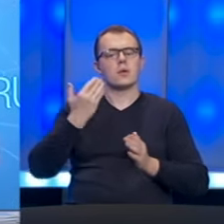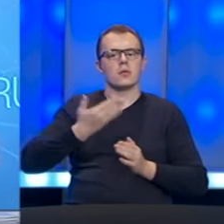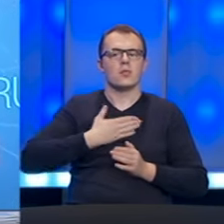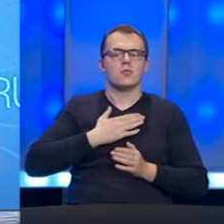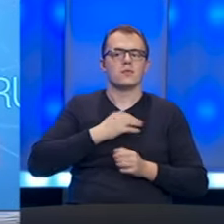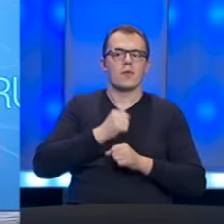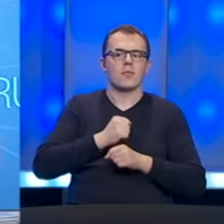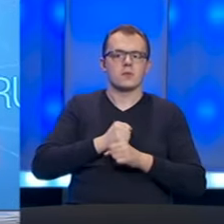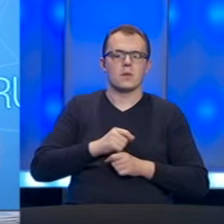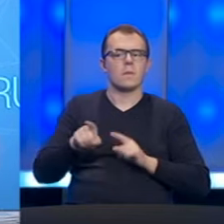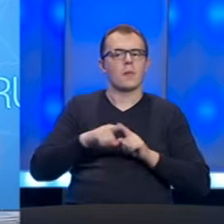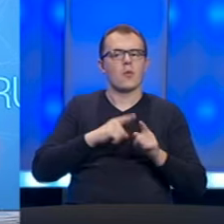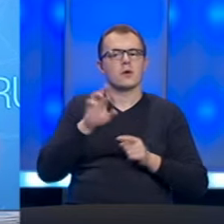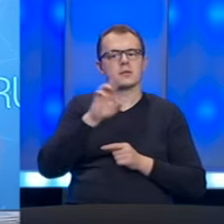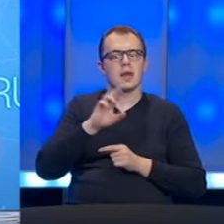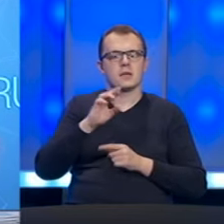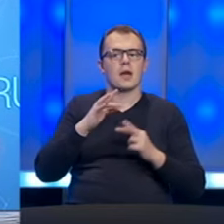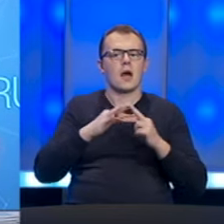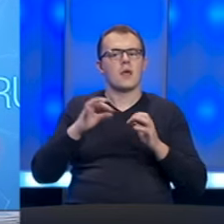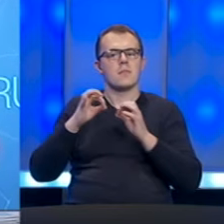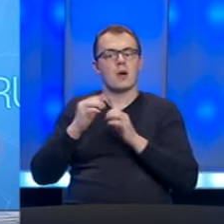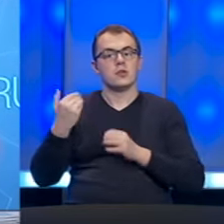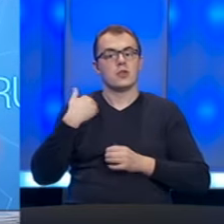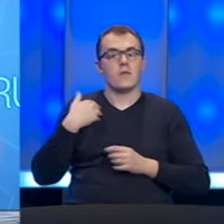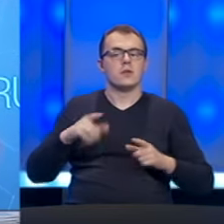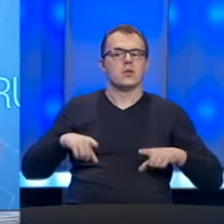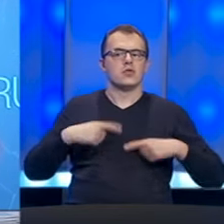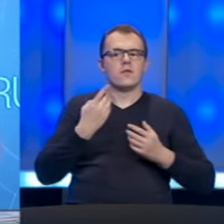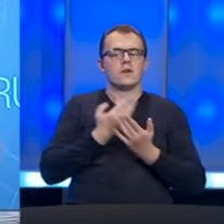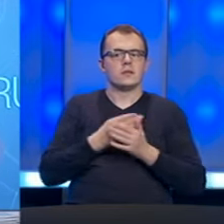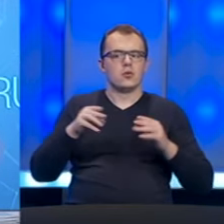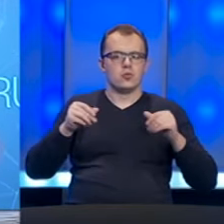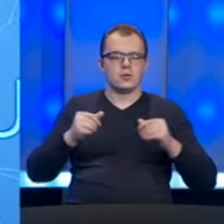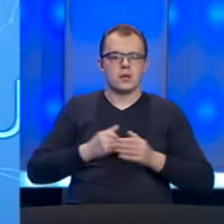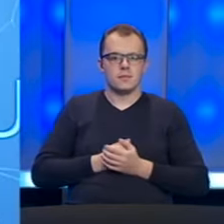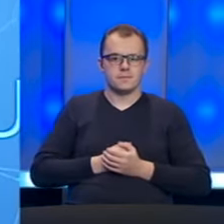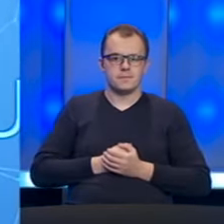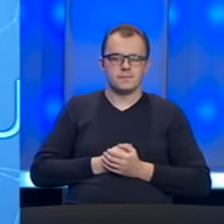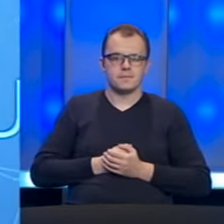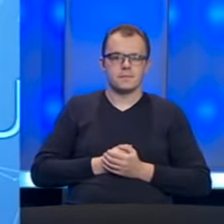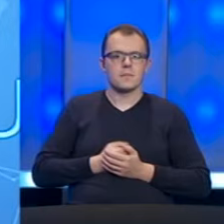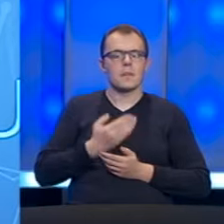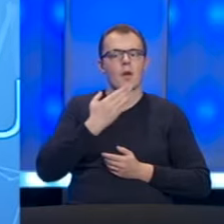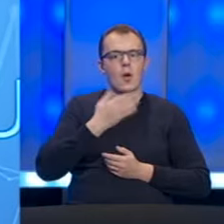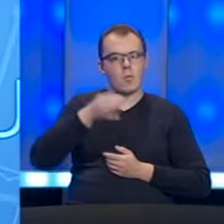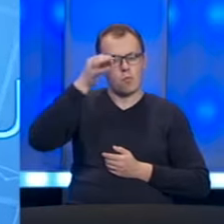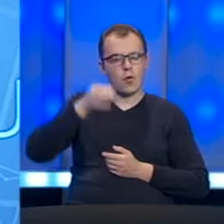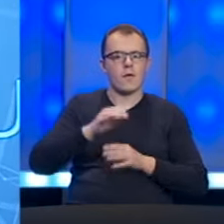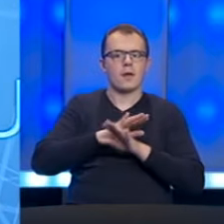posao. Kolegica Enisa Ali Balić javila se uživo iz Tuzle. Pohvala za